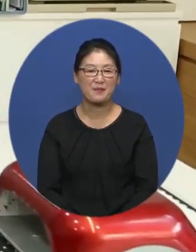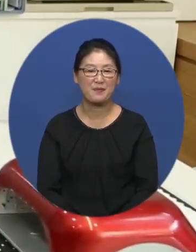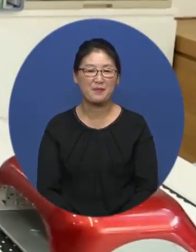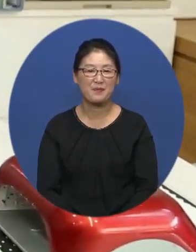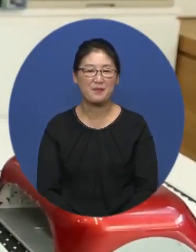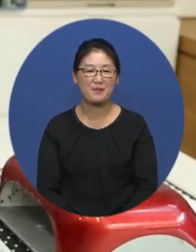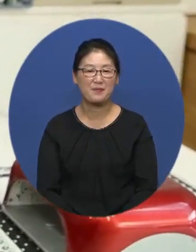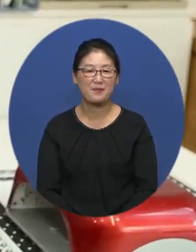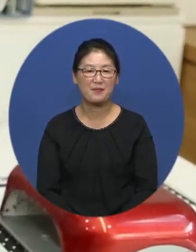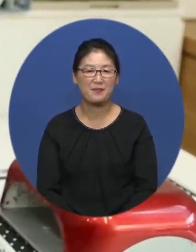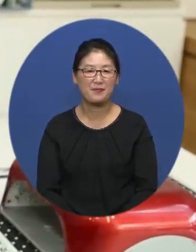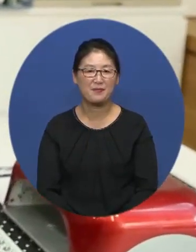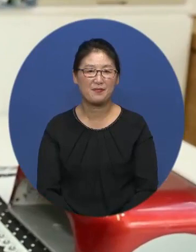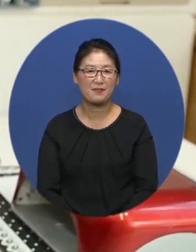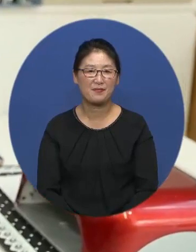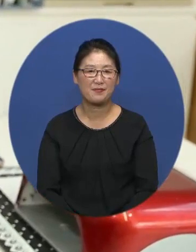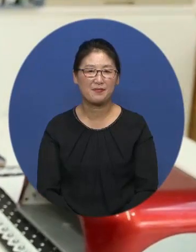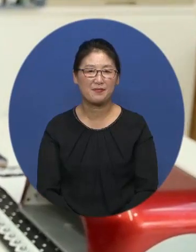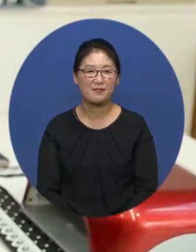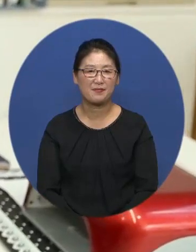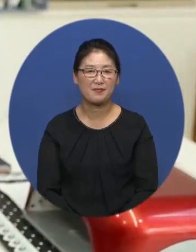보여드립니다.